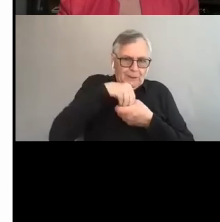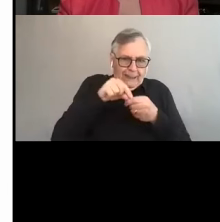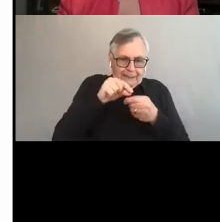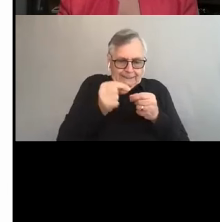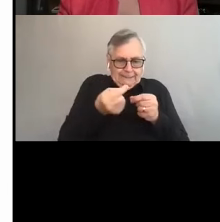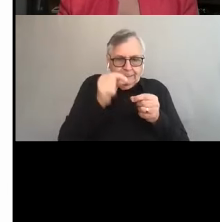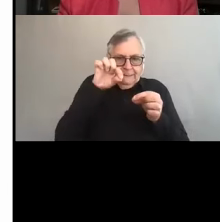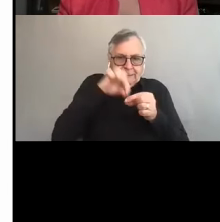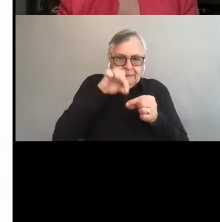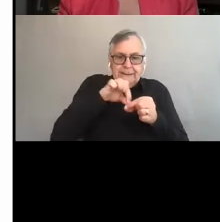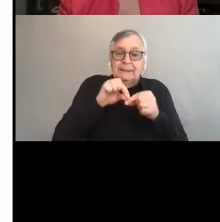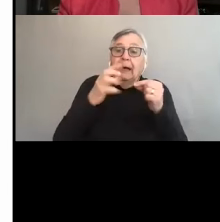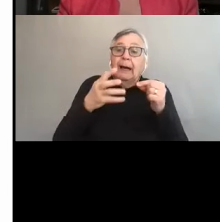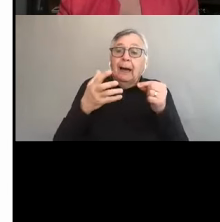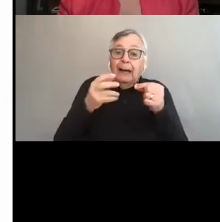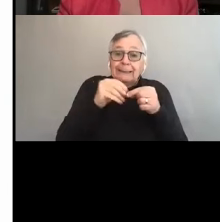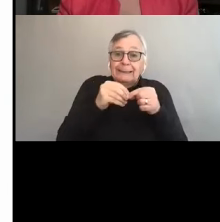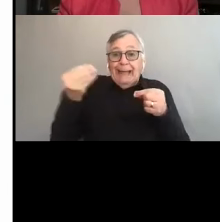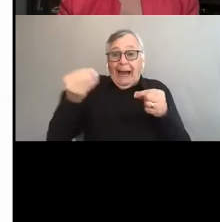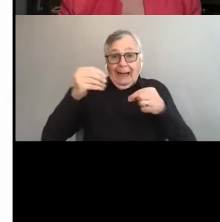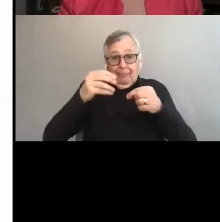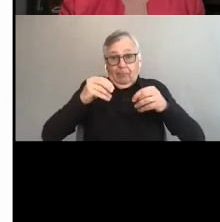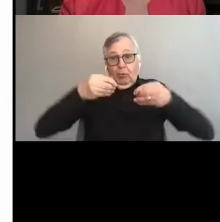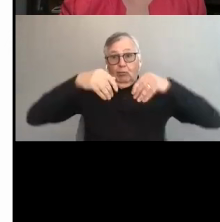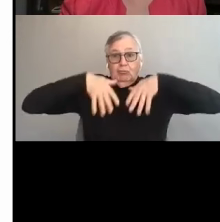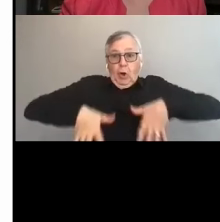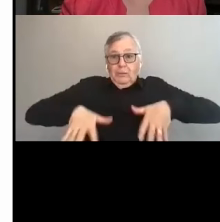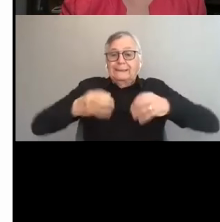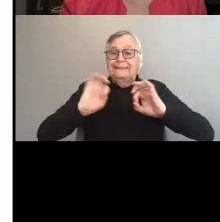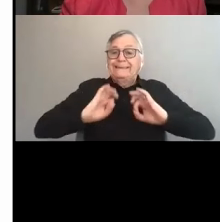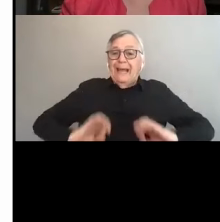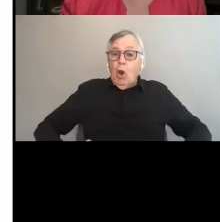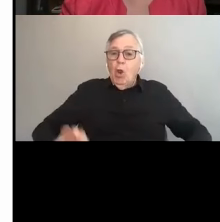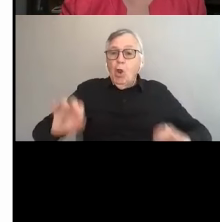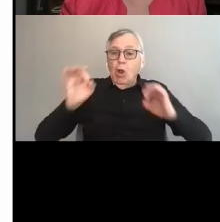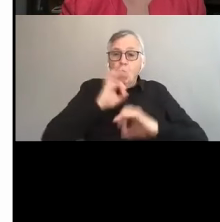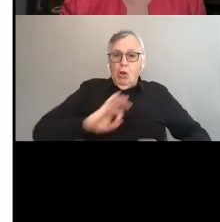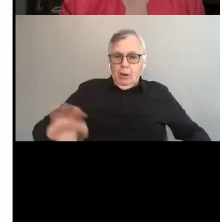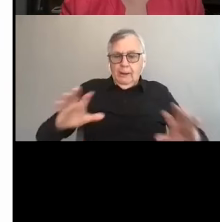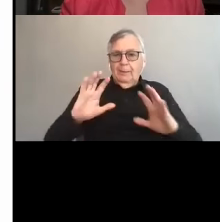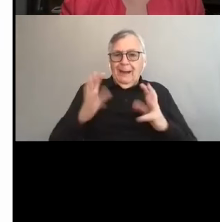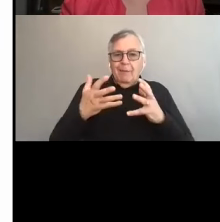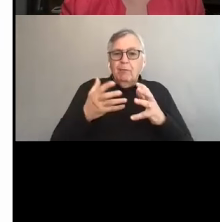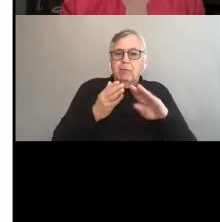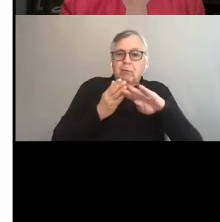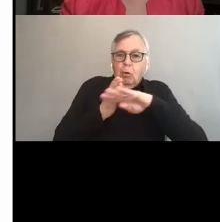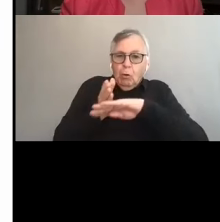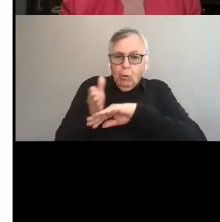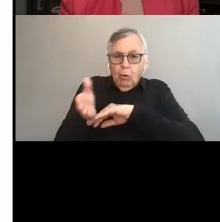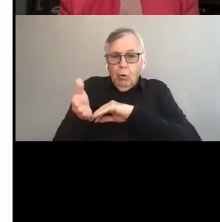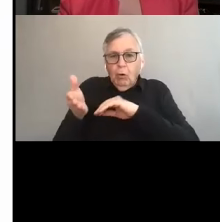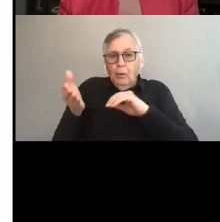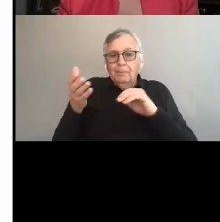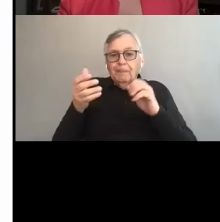livrer cet ARN messager-là dans nos cellules. Mais pour pouvoir le protéger, on doit les insérer dans cette